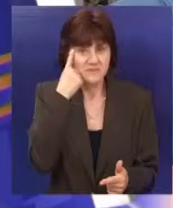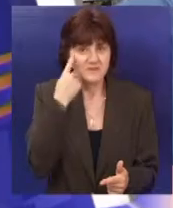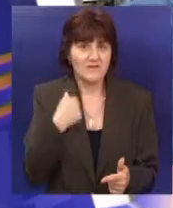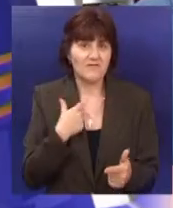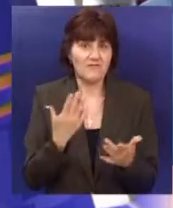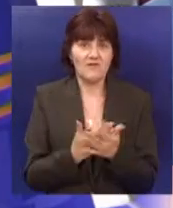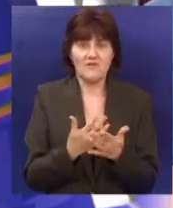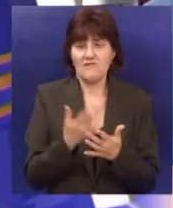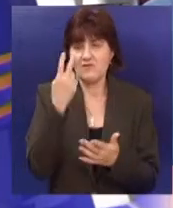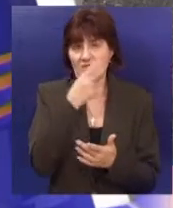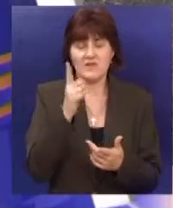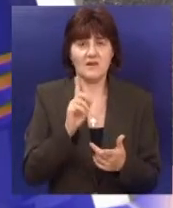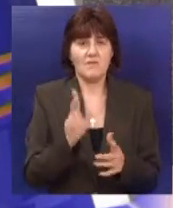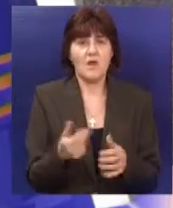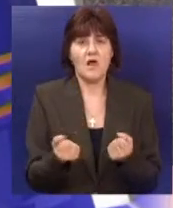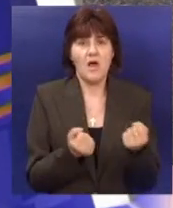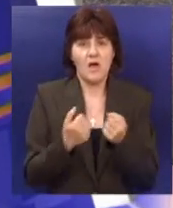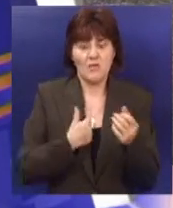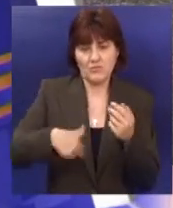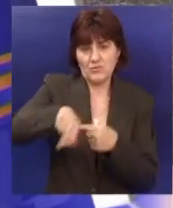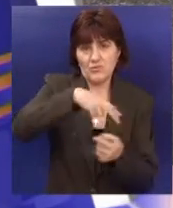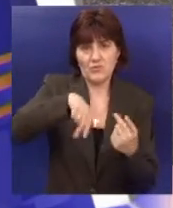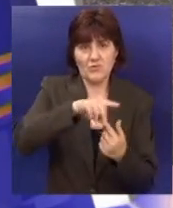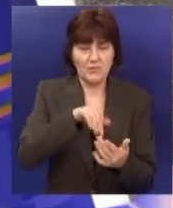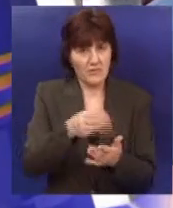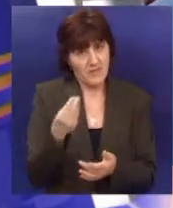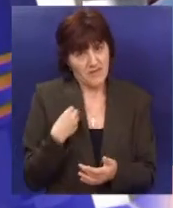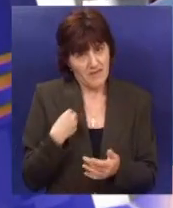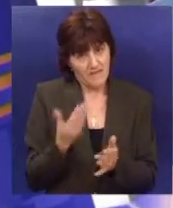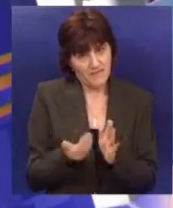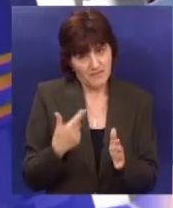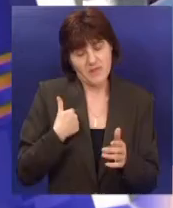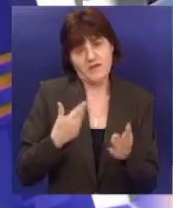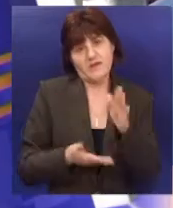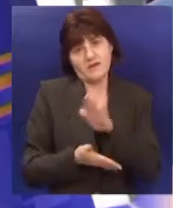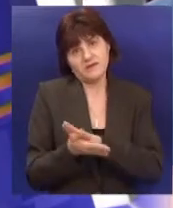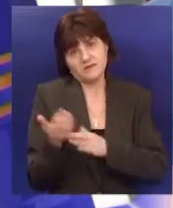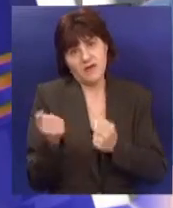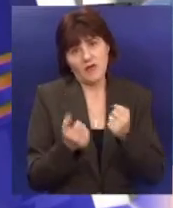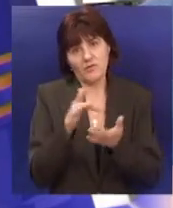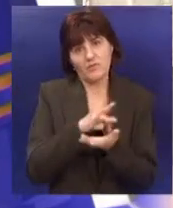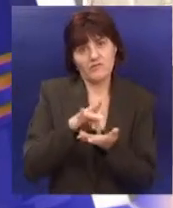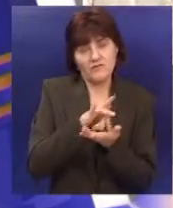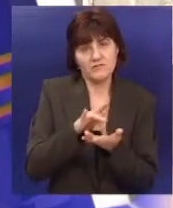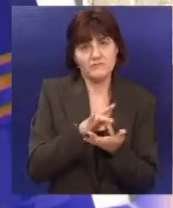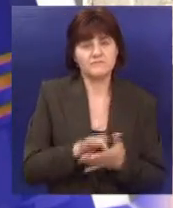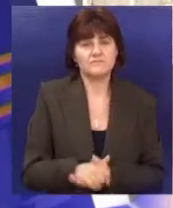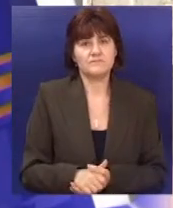8. marta da teramo kola na poje. Inače, fino jeste, bit će jako